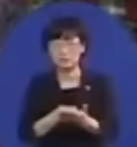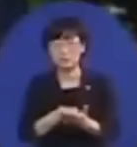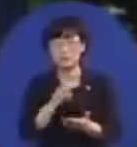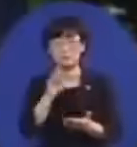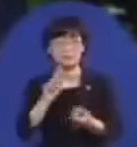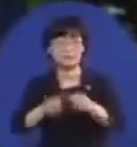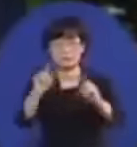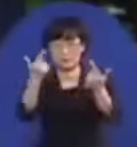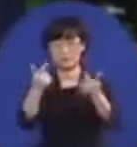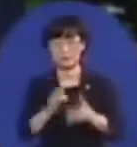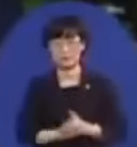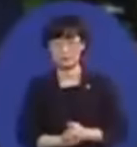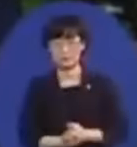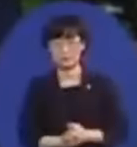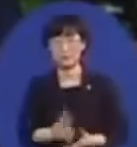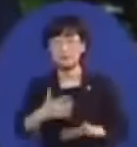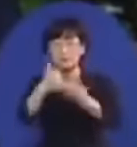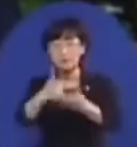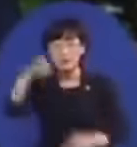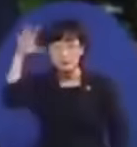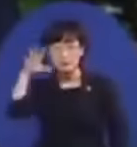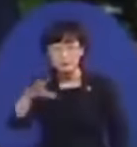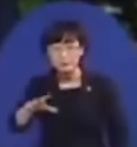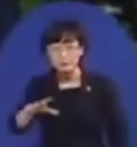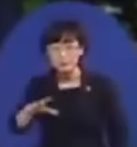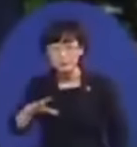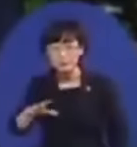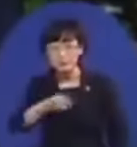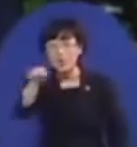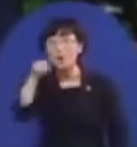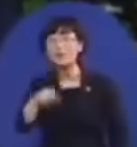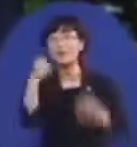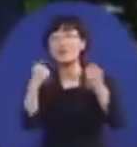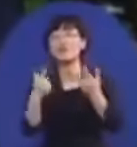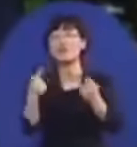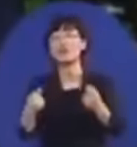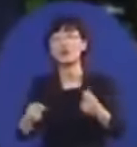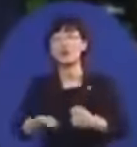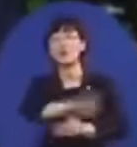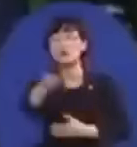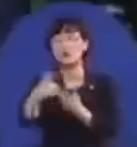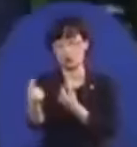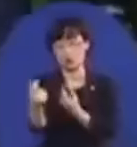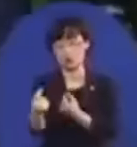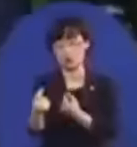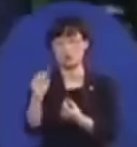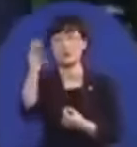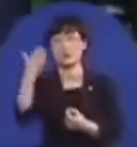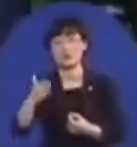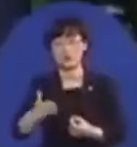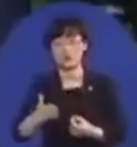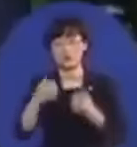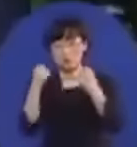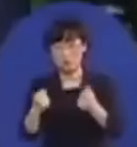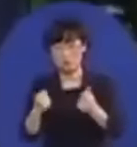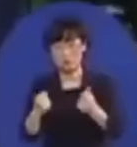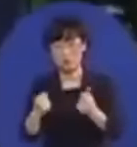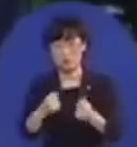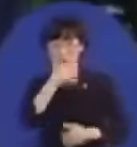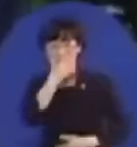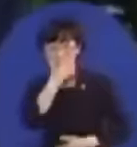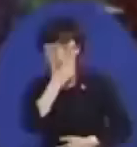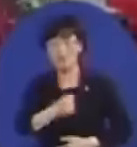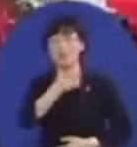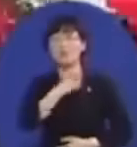않습니다. 주님이 빛 가운데 계신 것처럼 우리도 빛 가운데 있어 주와 우리와 교제가 있기를 원하고